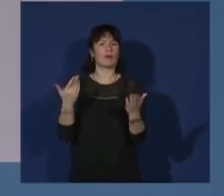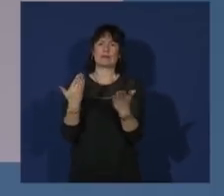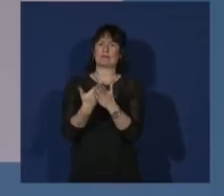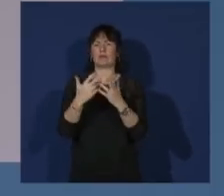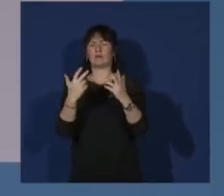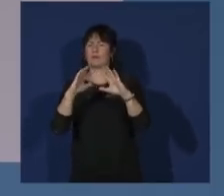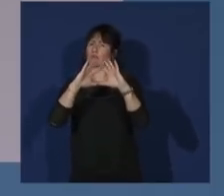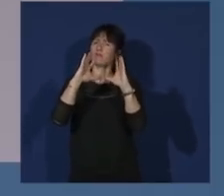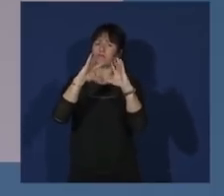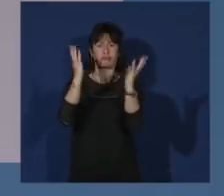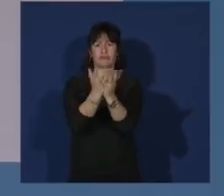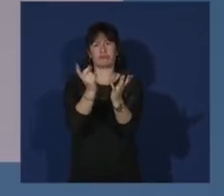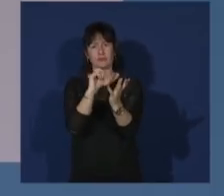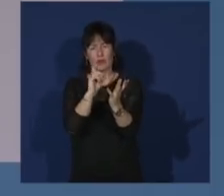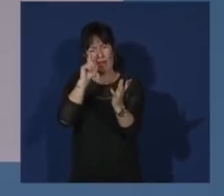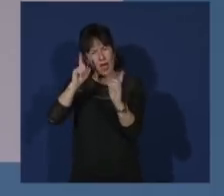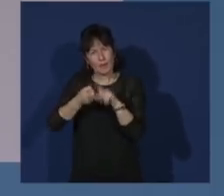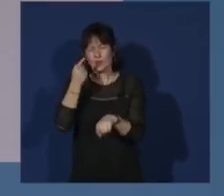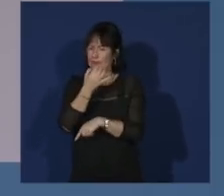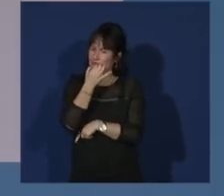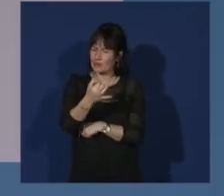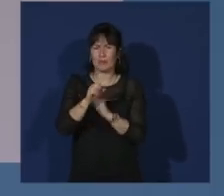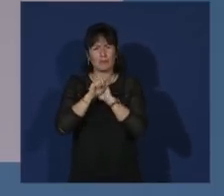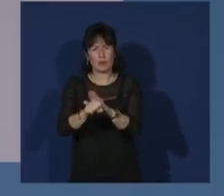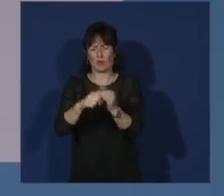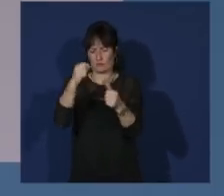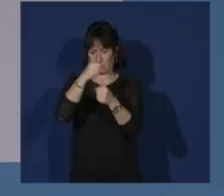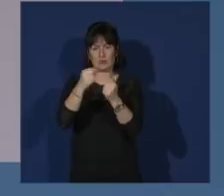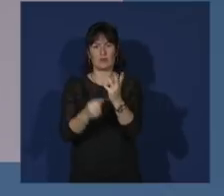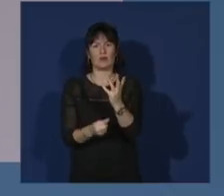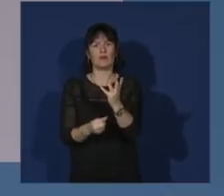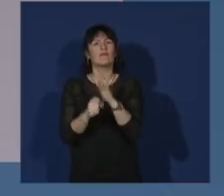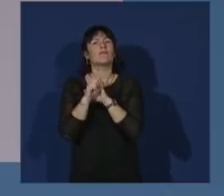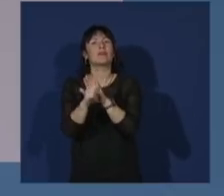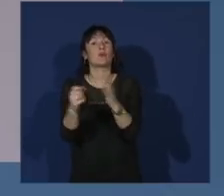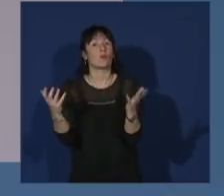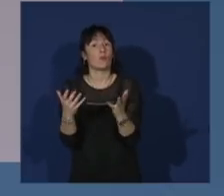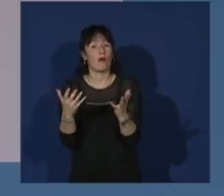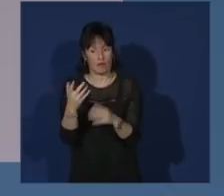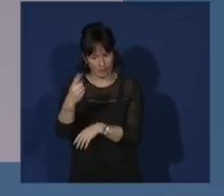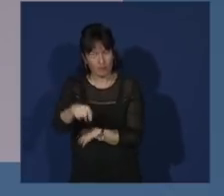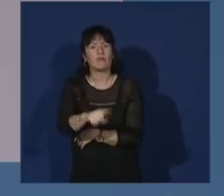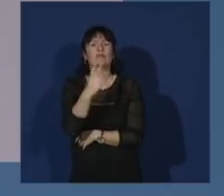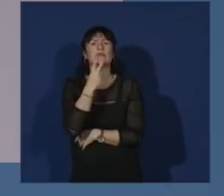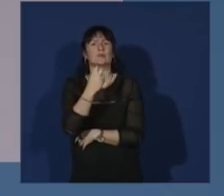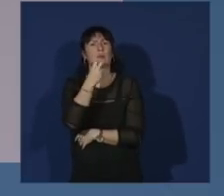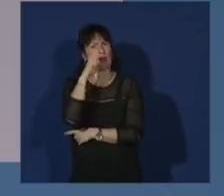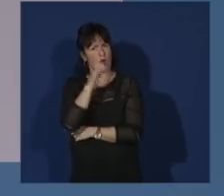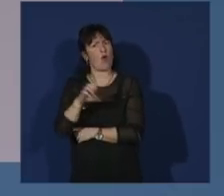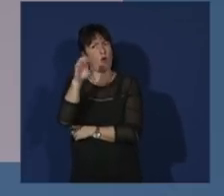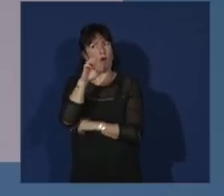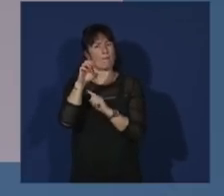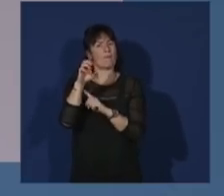sont les priorités auxquelles nous devrons répondre. Quelles sont les priorités que les citoyens européens veulent choisir? Est-ce que ce